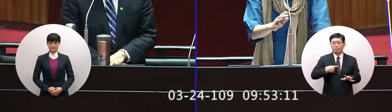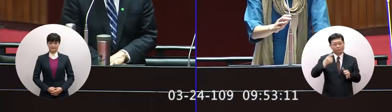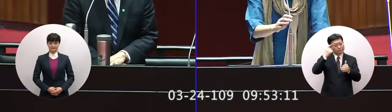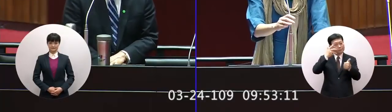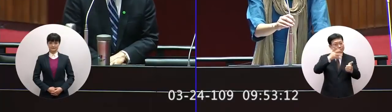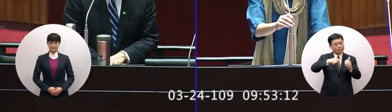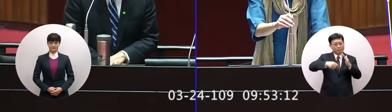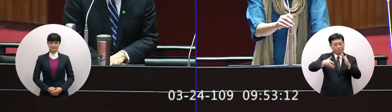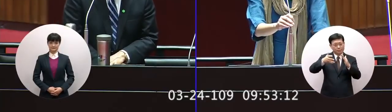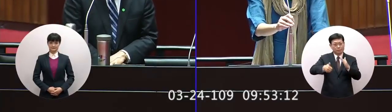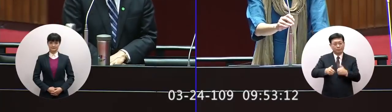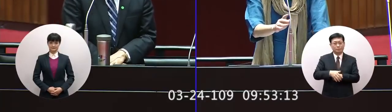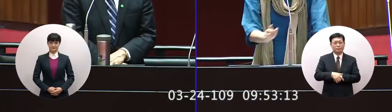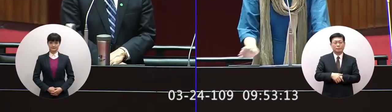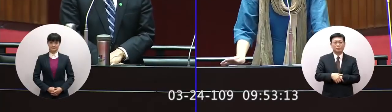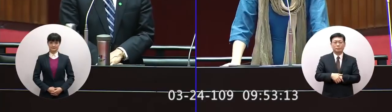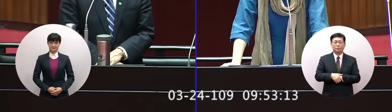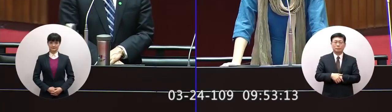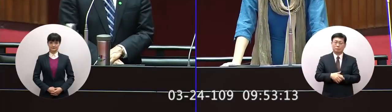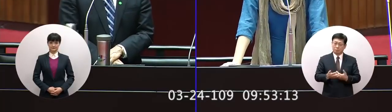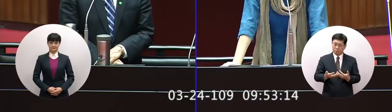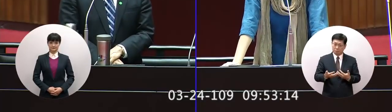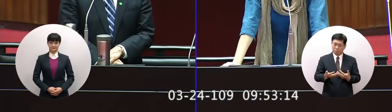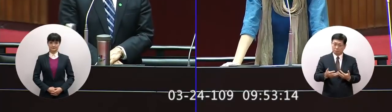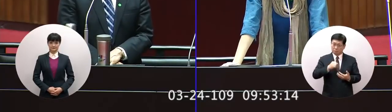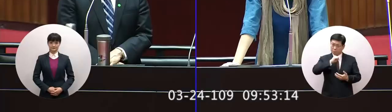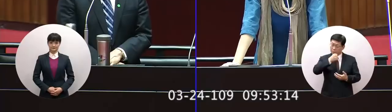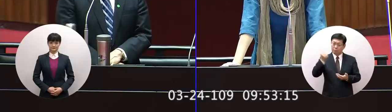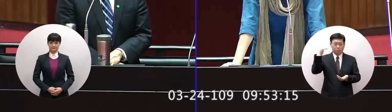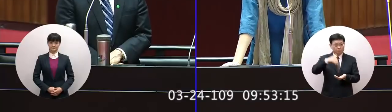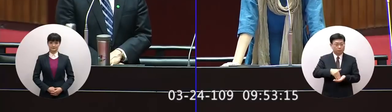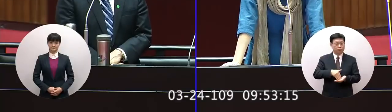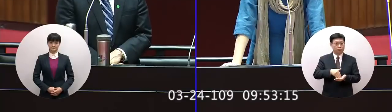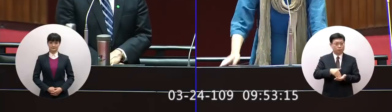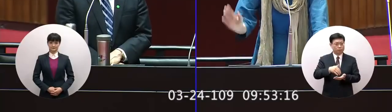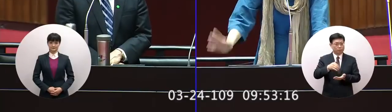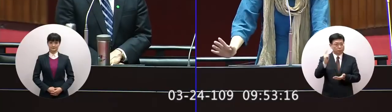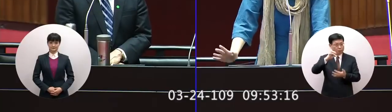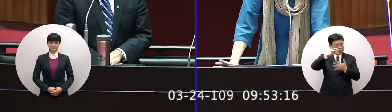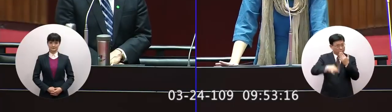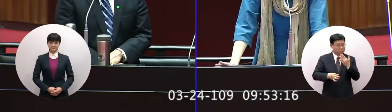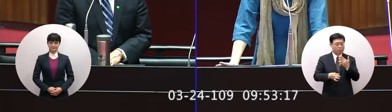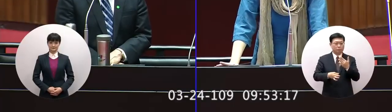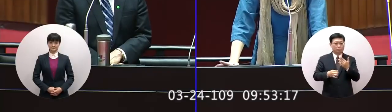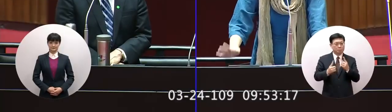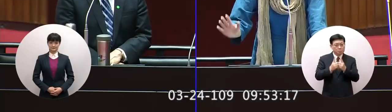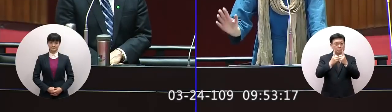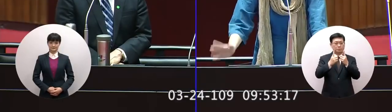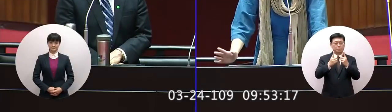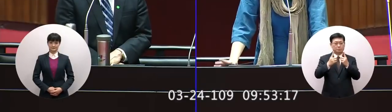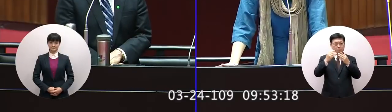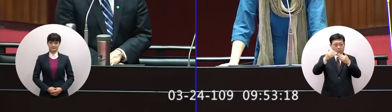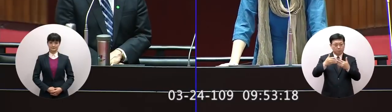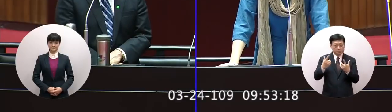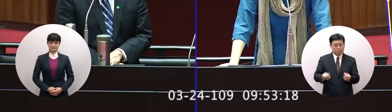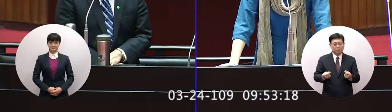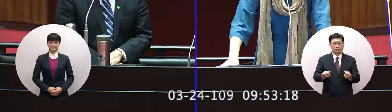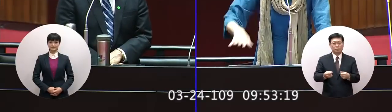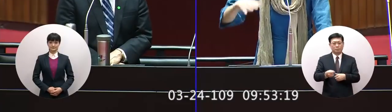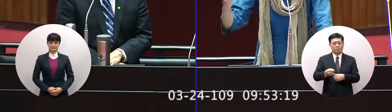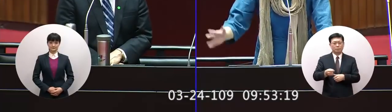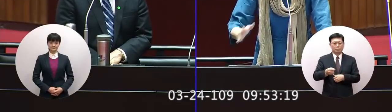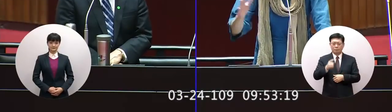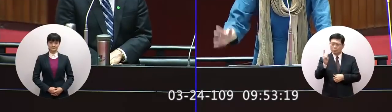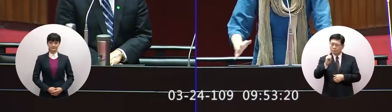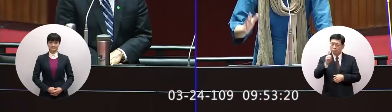我想要请教院长的，就是说，那台湾到底在什么样子的情况底下，什么样的条件底下，